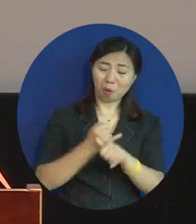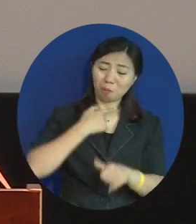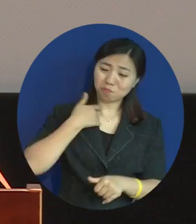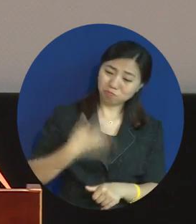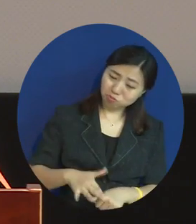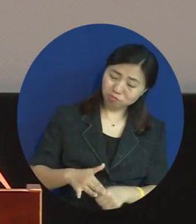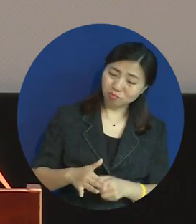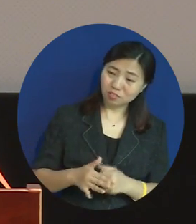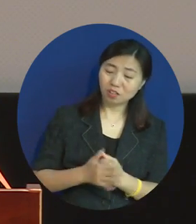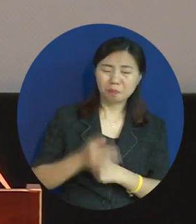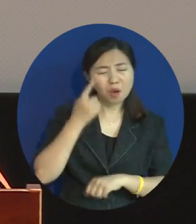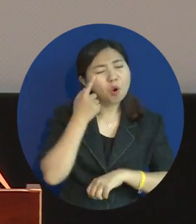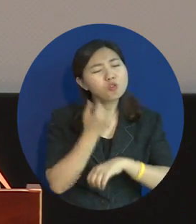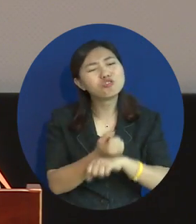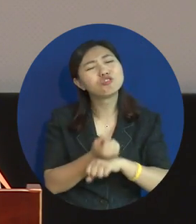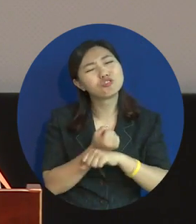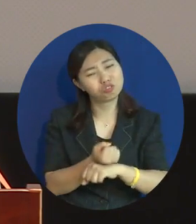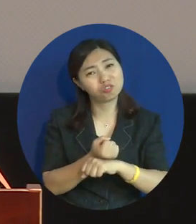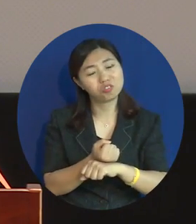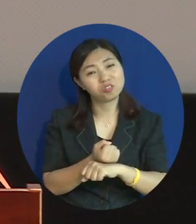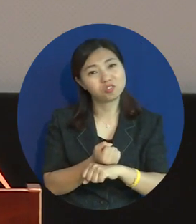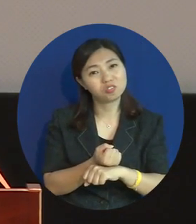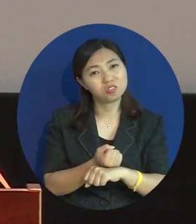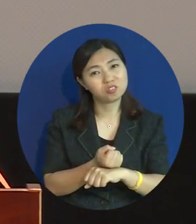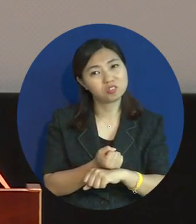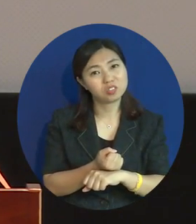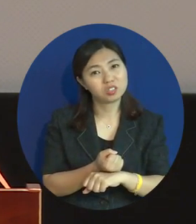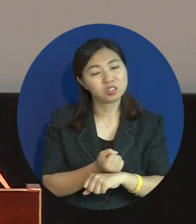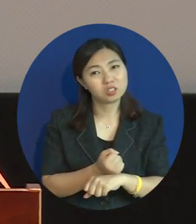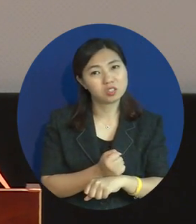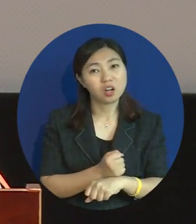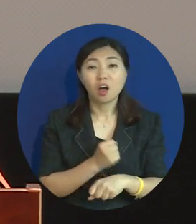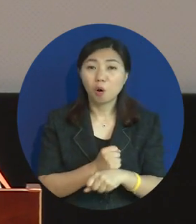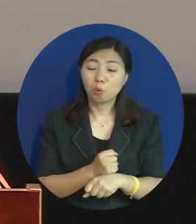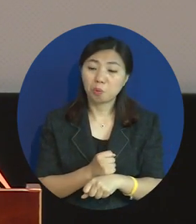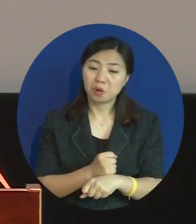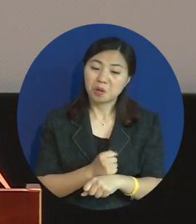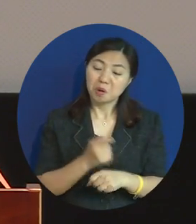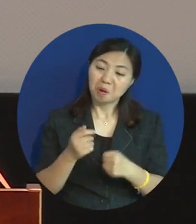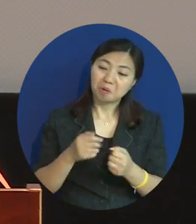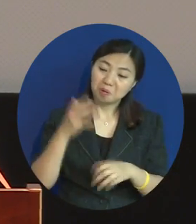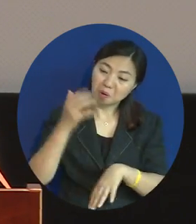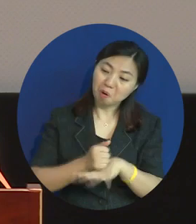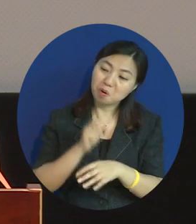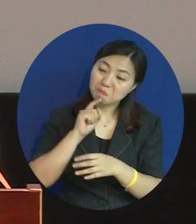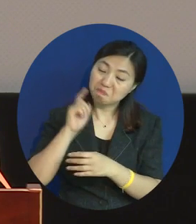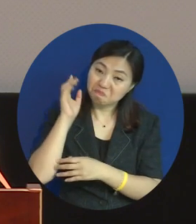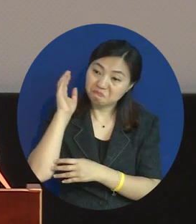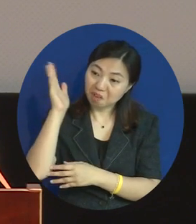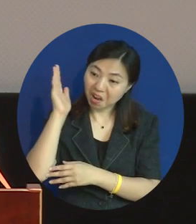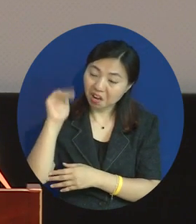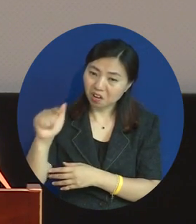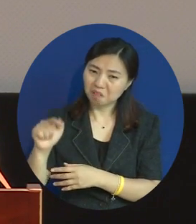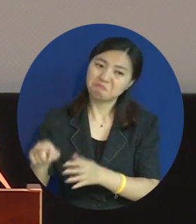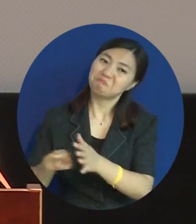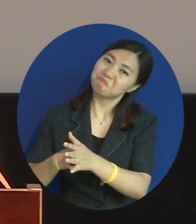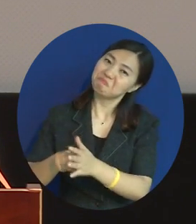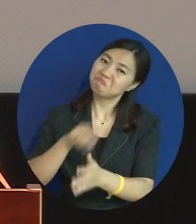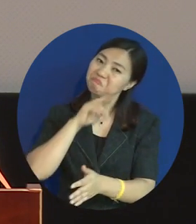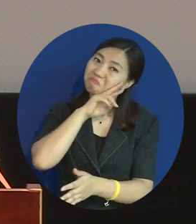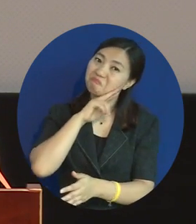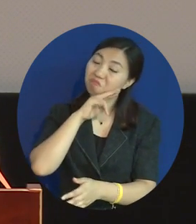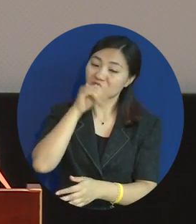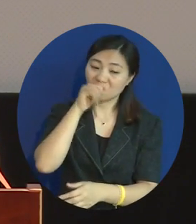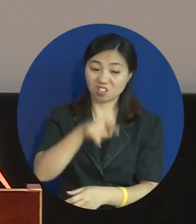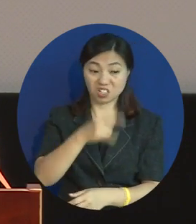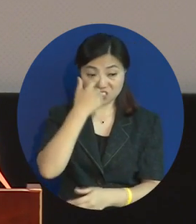하잖아. 그래서 내가 연구를 해서 얘기를 해주니까 처음에는 못 믿어 해.